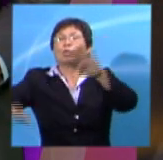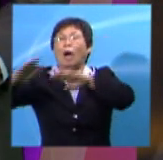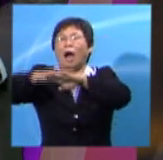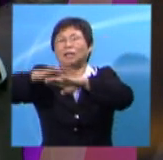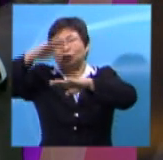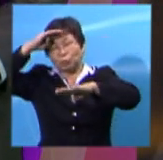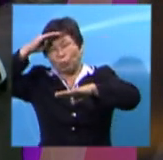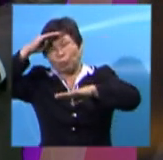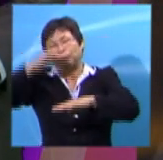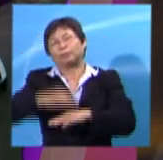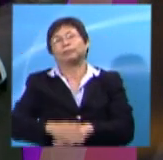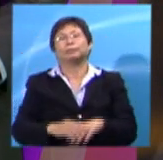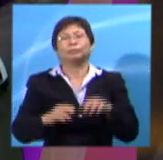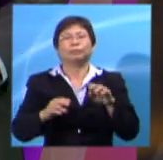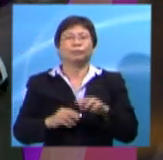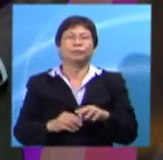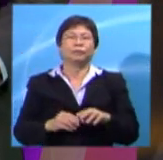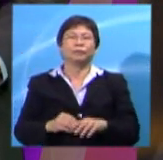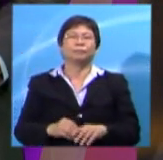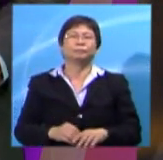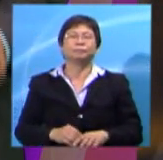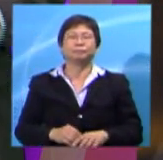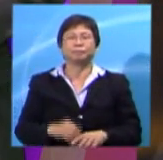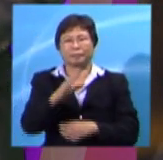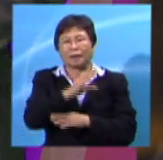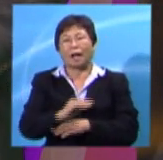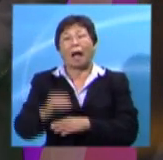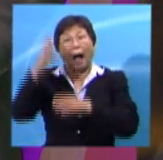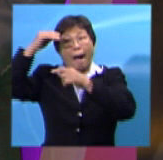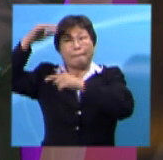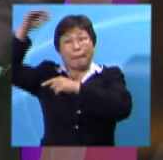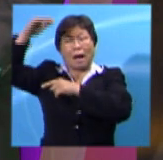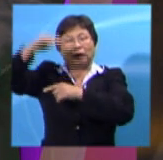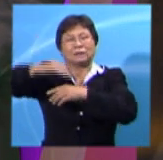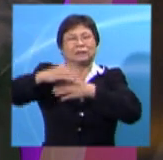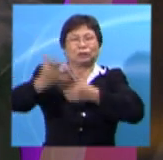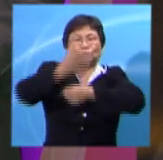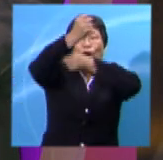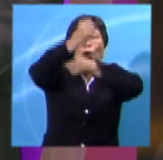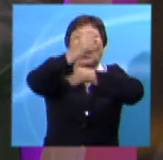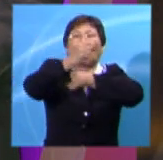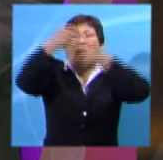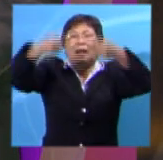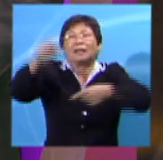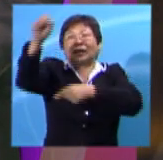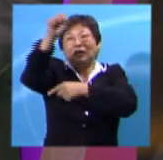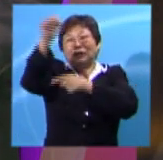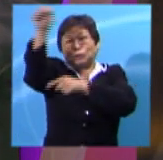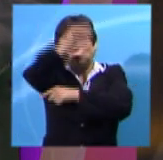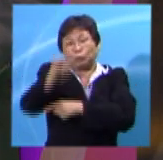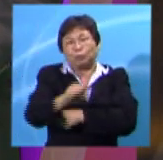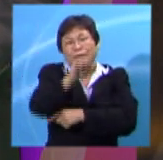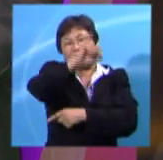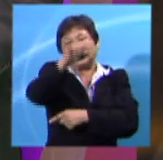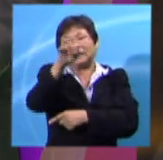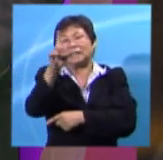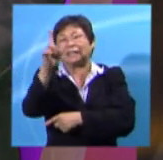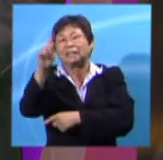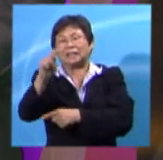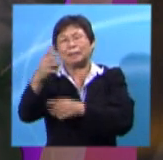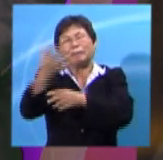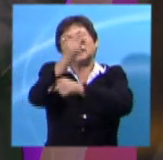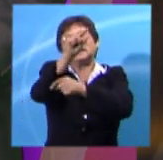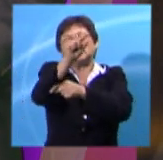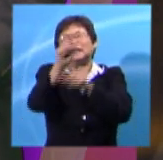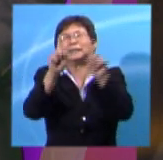Johor Darul takzim 2 atau jdt 2 dan abangnya yang juga Juara Liga Super Johor Darul takzim jdt menang tipis